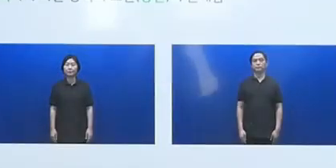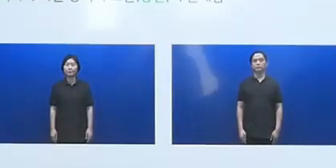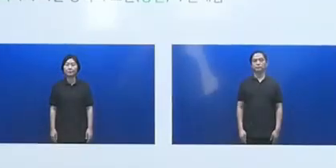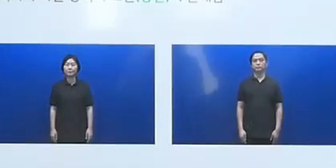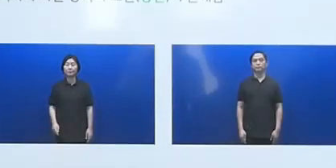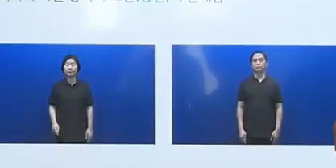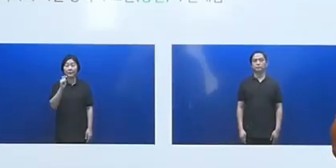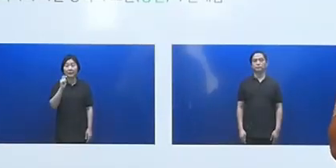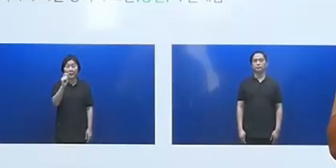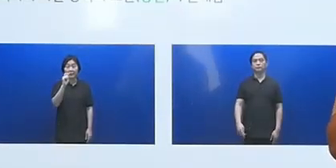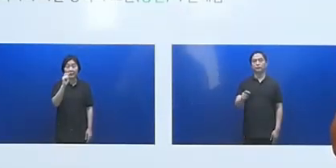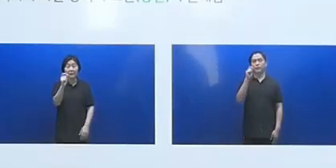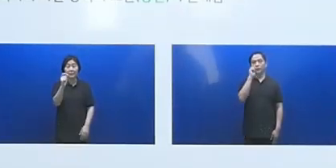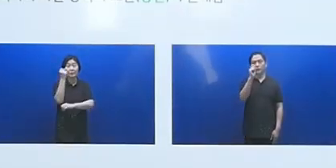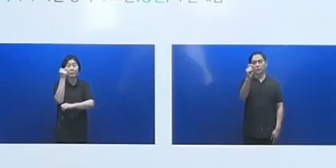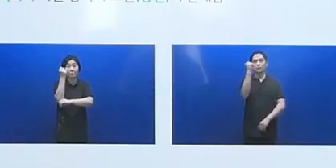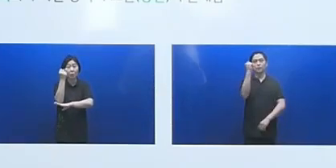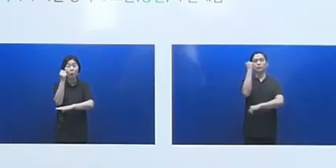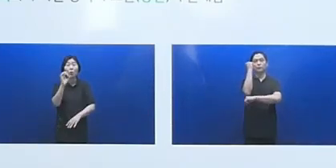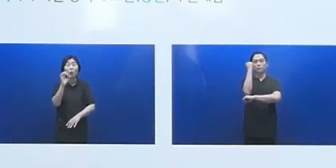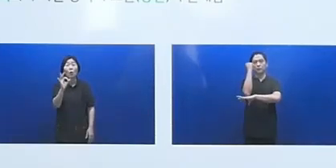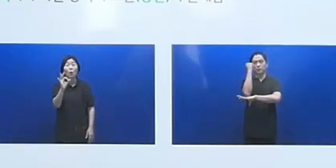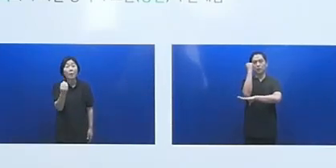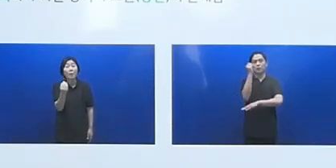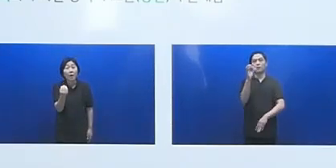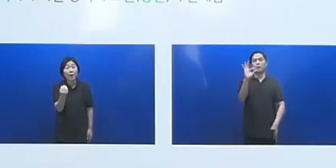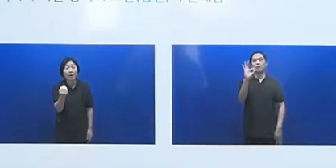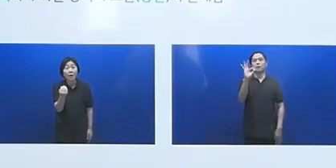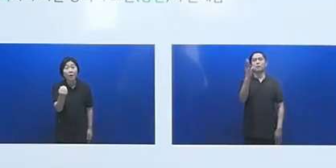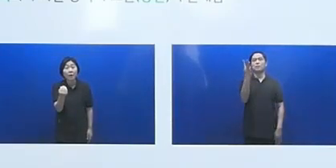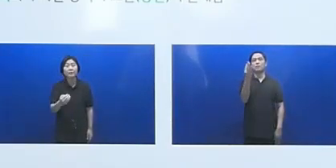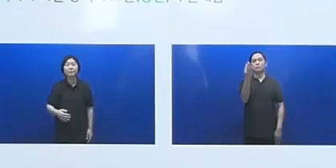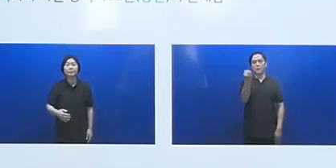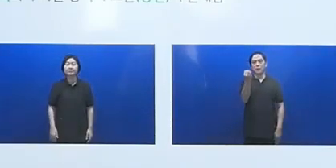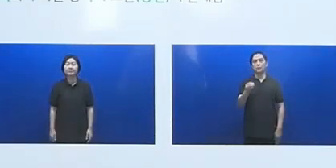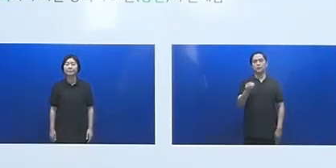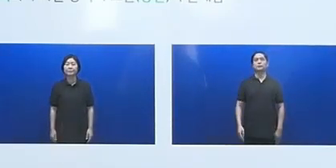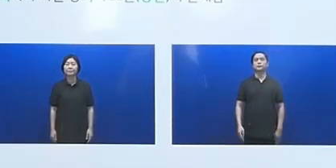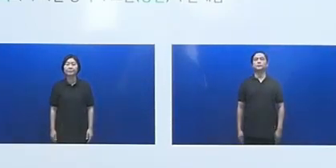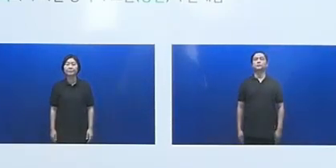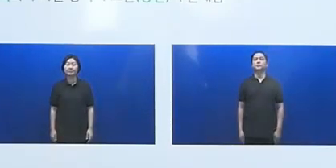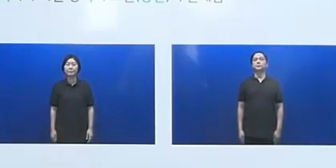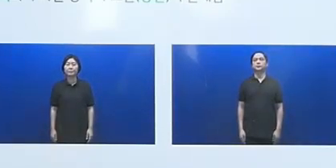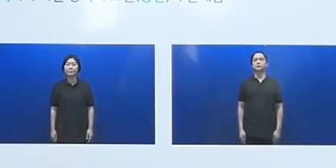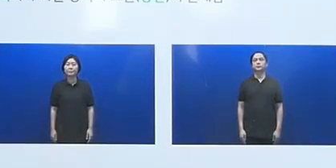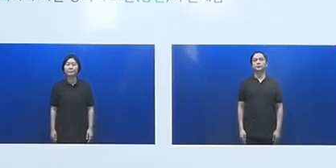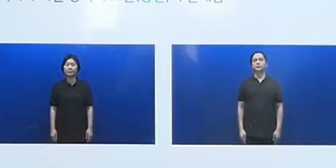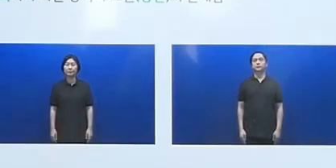그래서 먼저 이제 이 부분은 이제 아까 윤상민 책임님께서 이제 설명해주신 부분과 좀 겹치는